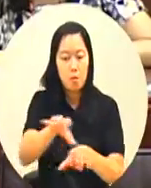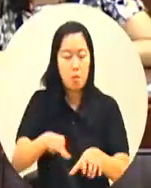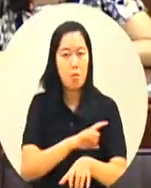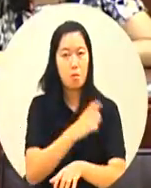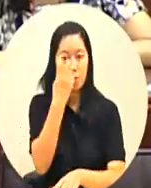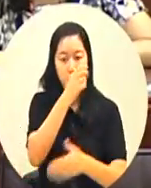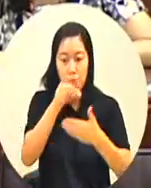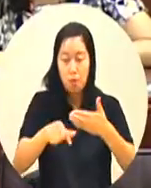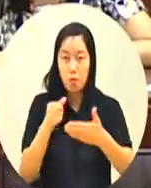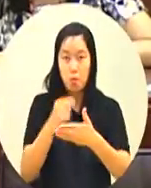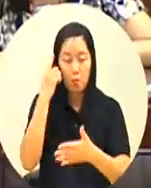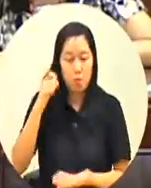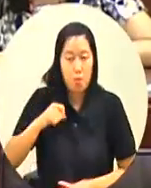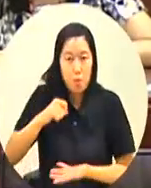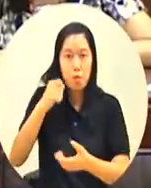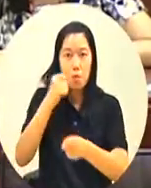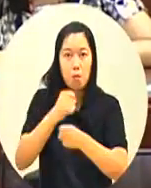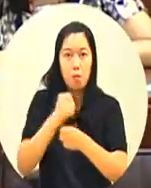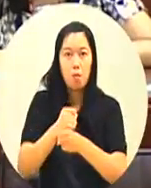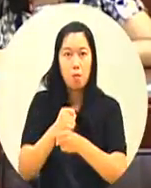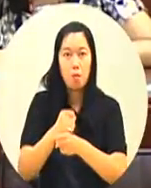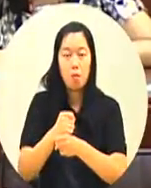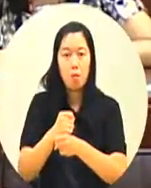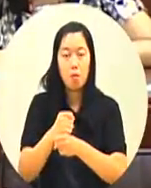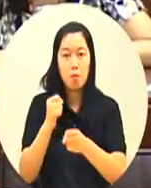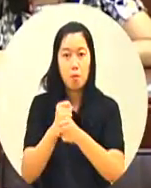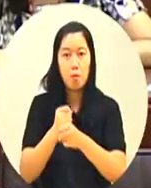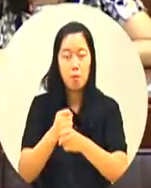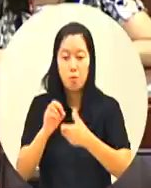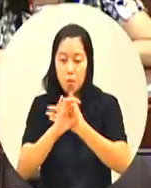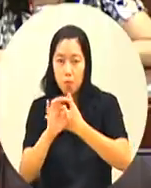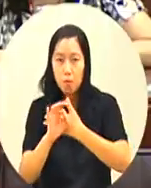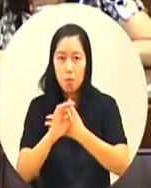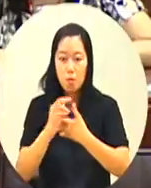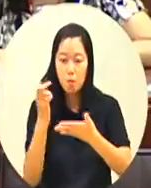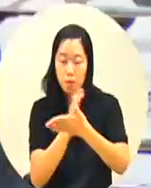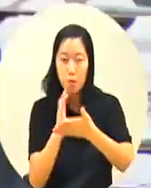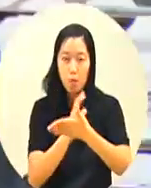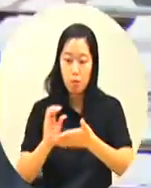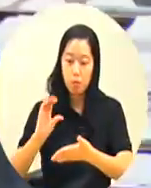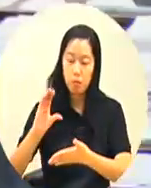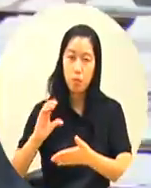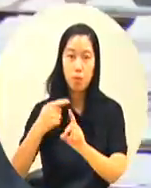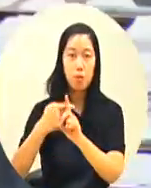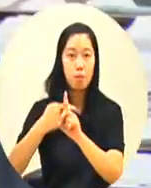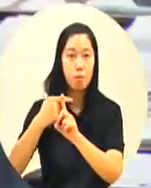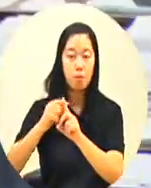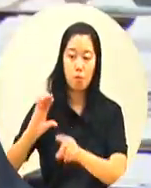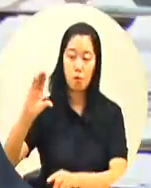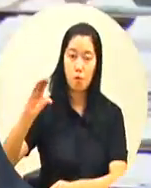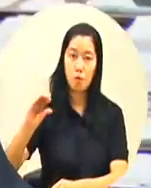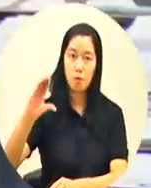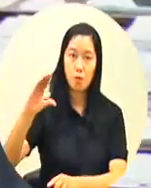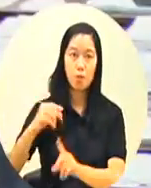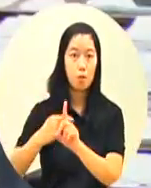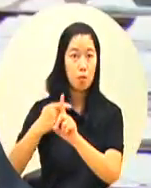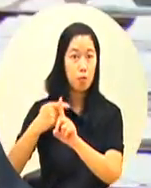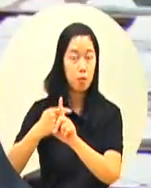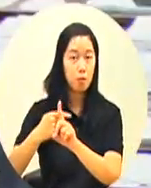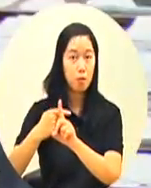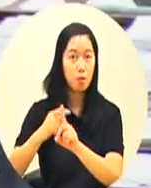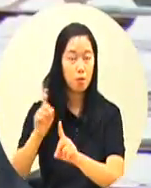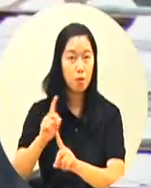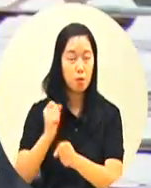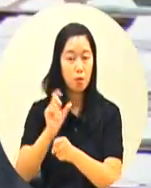到这一条要做测候，测它的厚度这件。 可是已经 那现在 决定了那个厚度是多少，厚度必须要用什么样的方法，